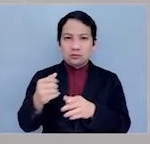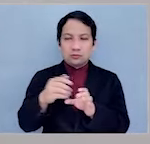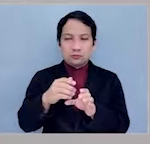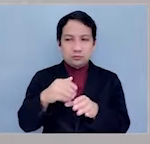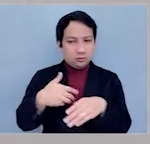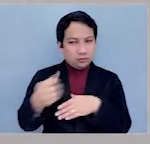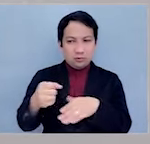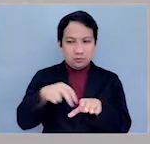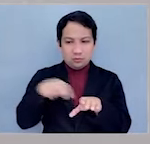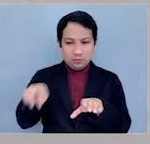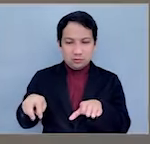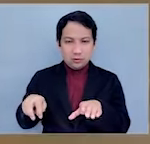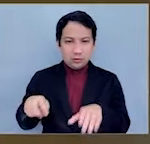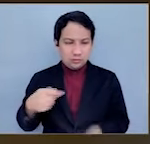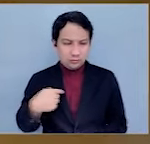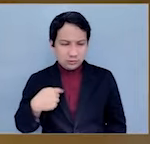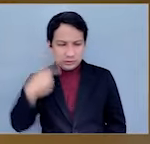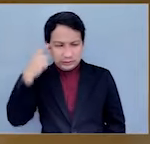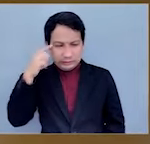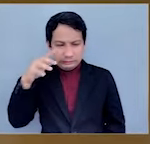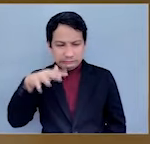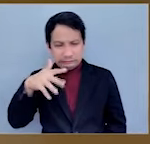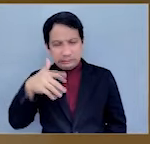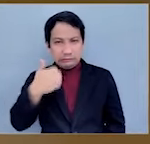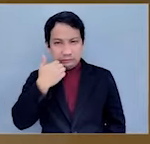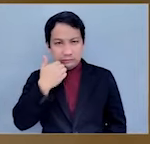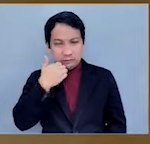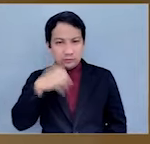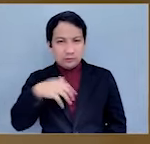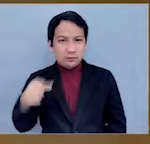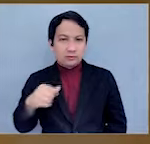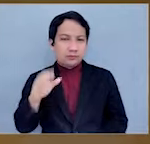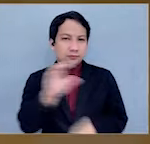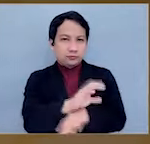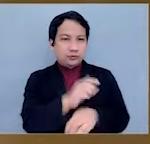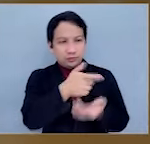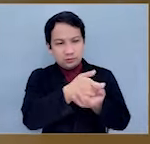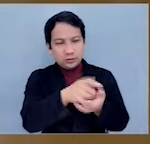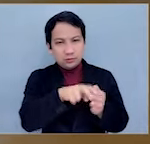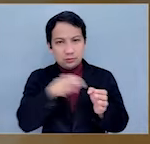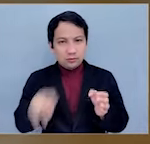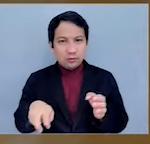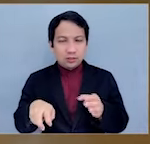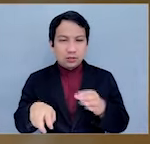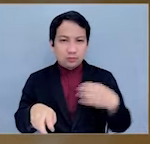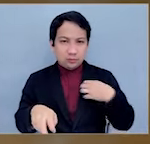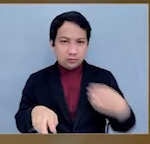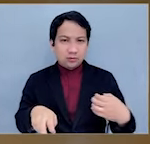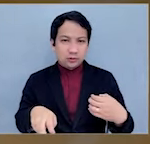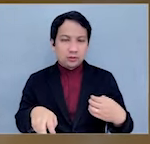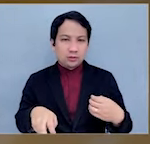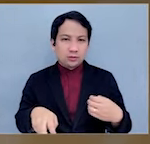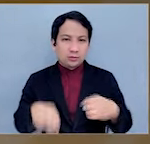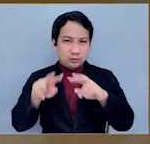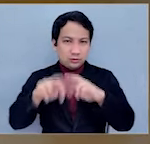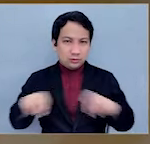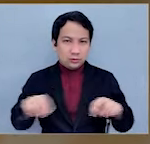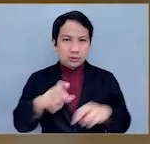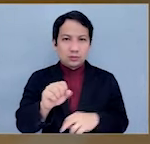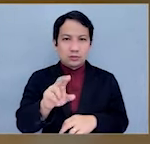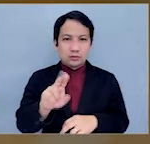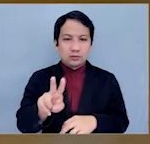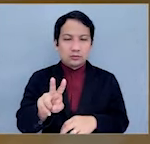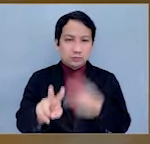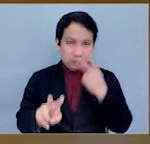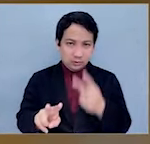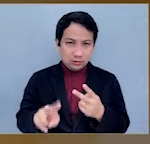yung pulis na this something. Yan na persang pinababa ng mga pulis ang mga lalaki at sa kanina lughog ang SUV. Dito na tumambad sa